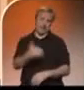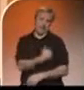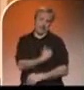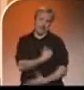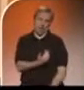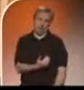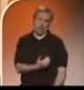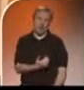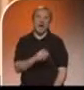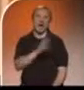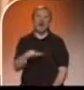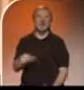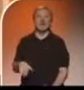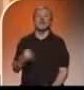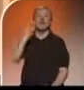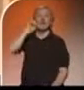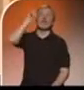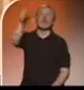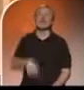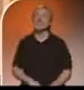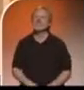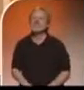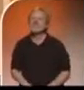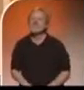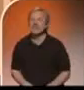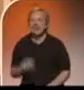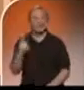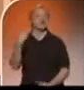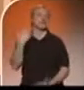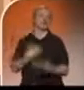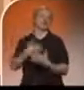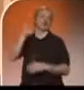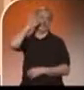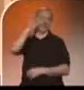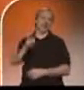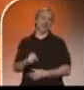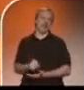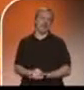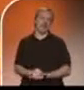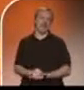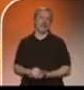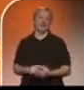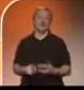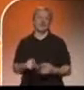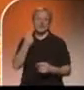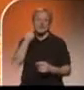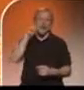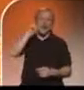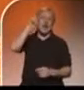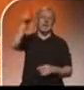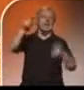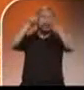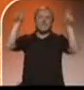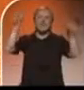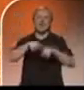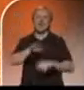projeví typickým příznakem, že děti začnou mhouřit oči a při sledování vzdálených předmětů na tabuli.